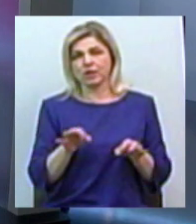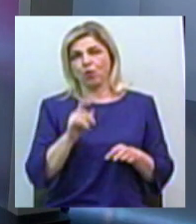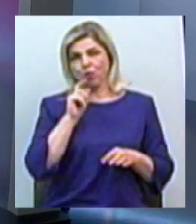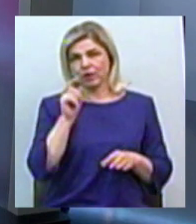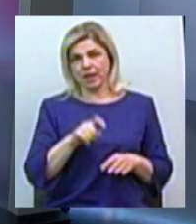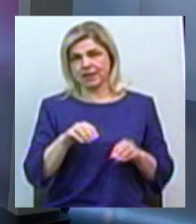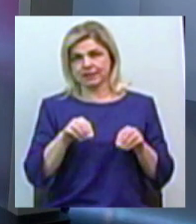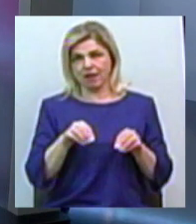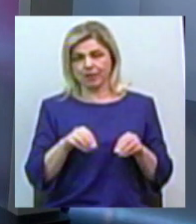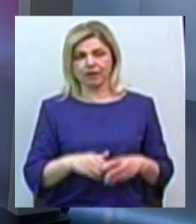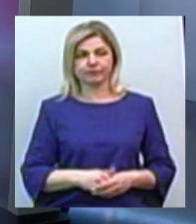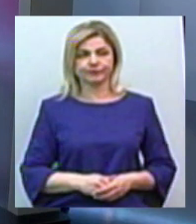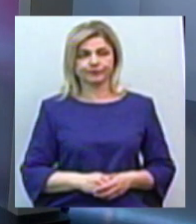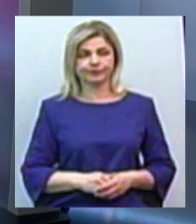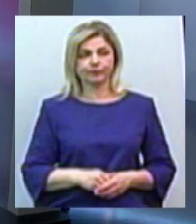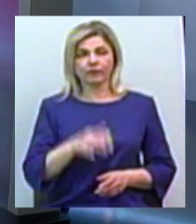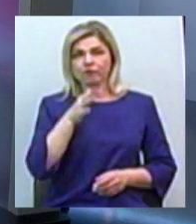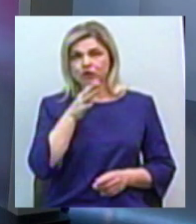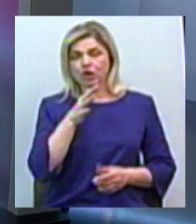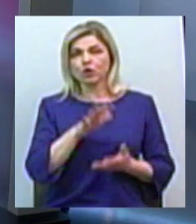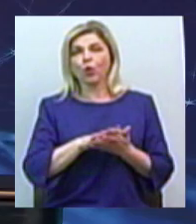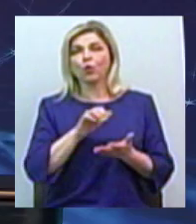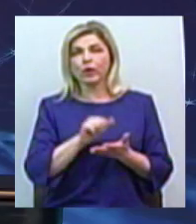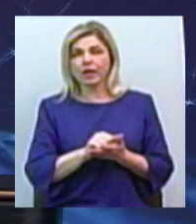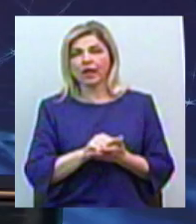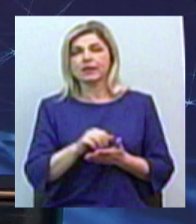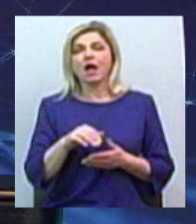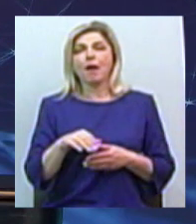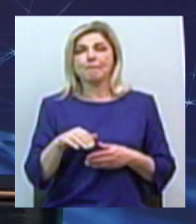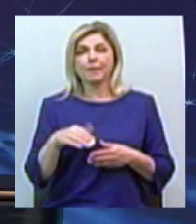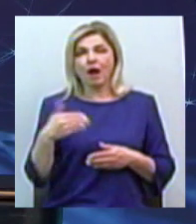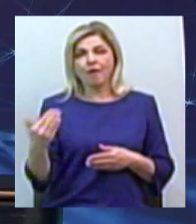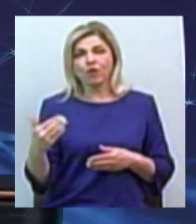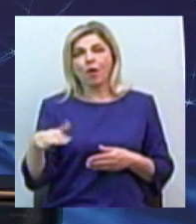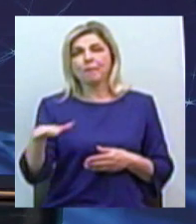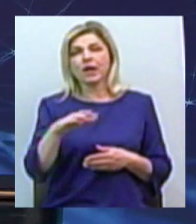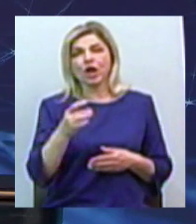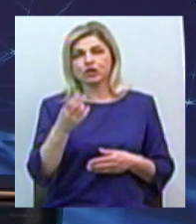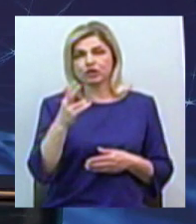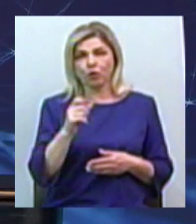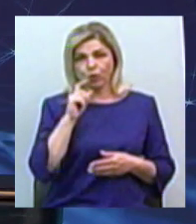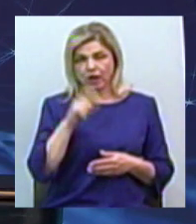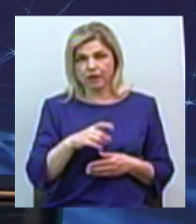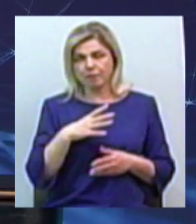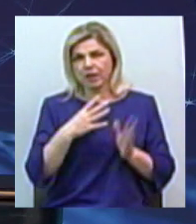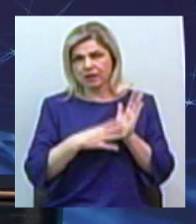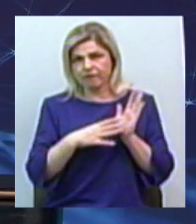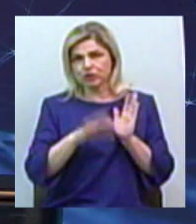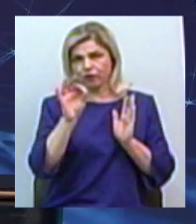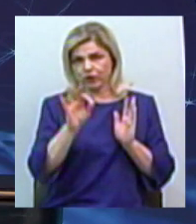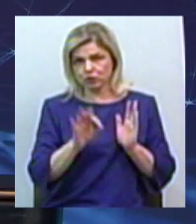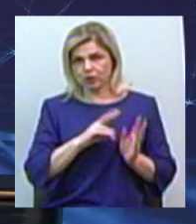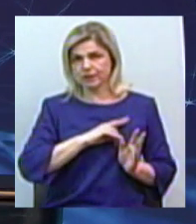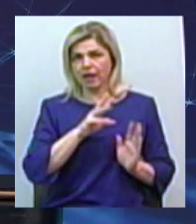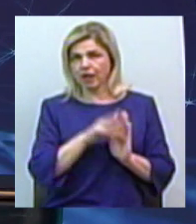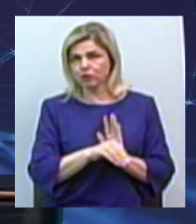українських землях. Під час руїни на території Правобережної України більше 90% населення загинуло. Ми про це маємо